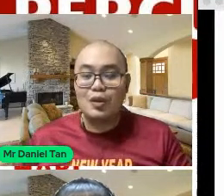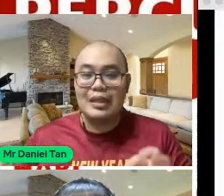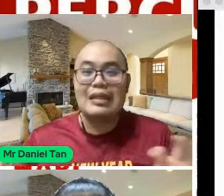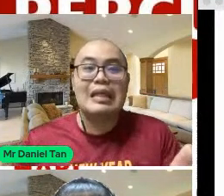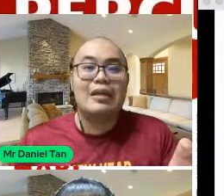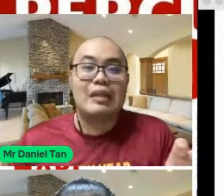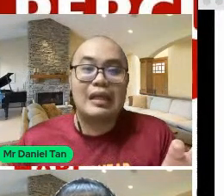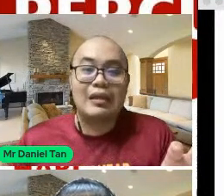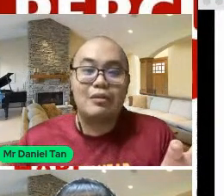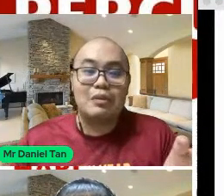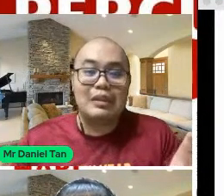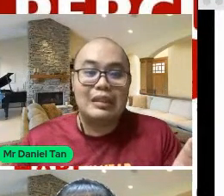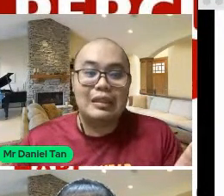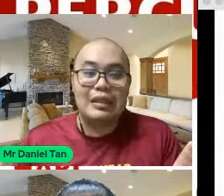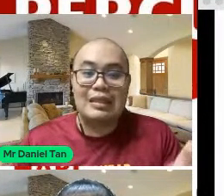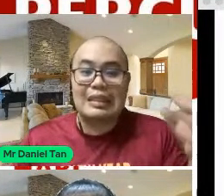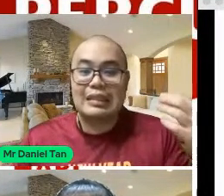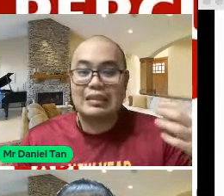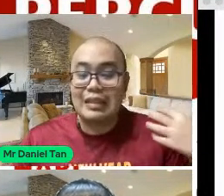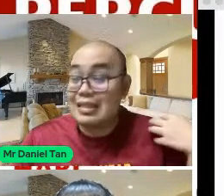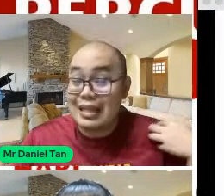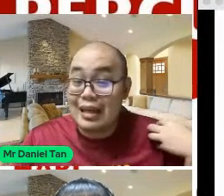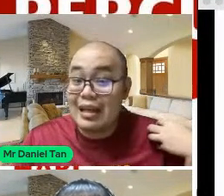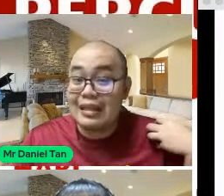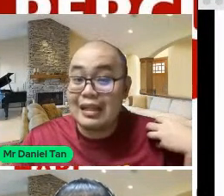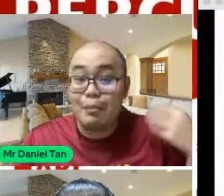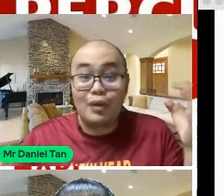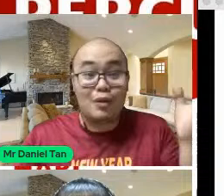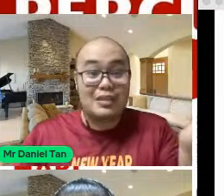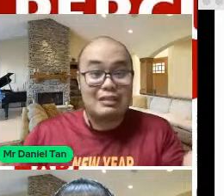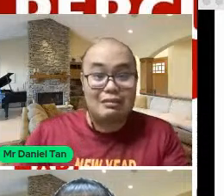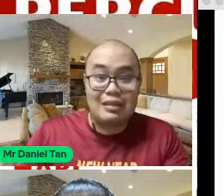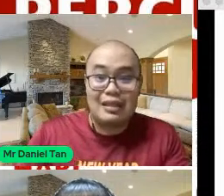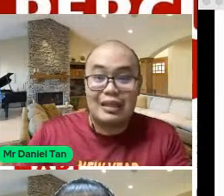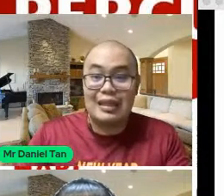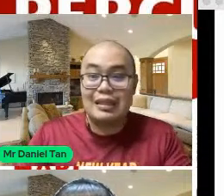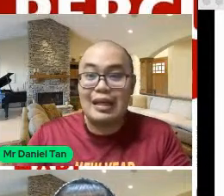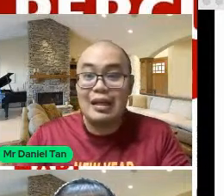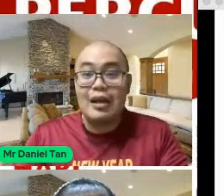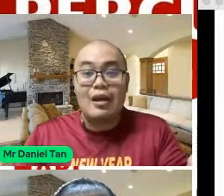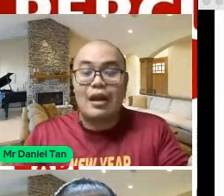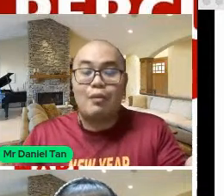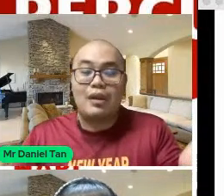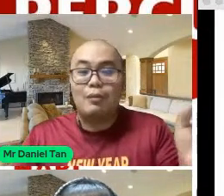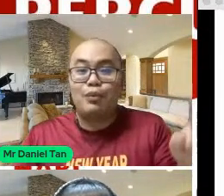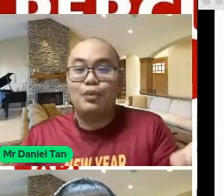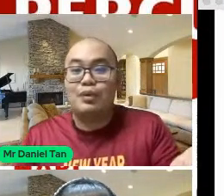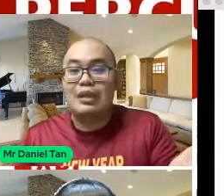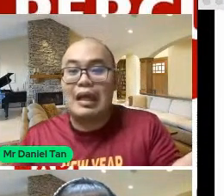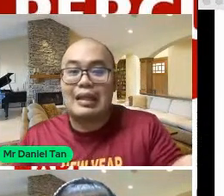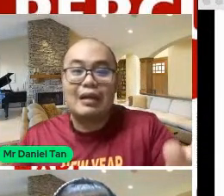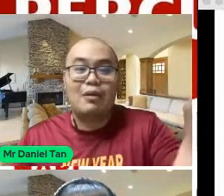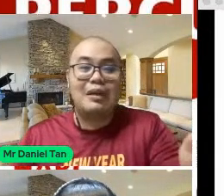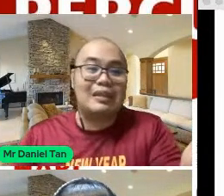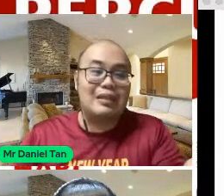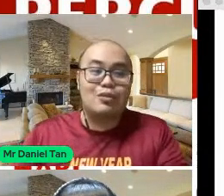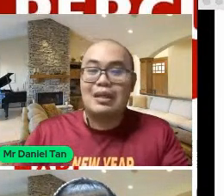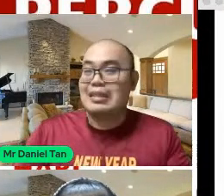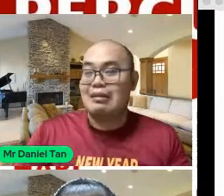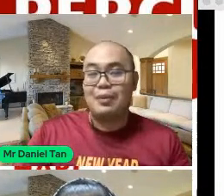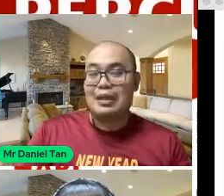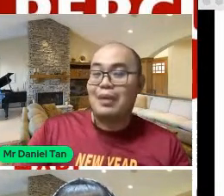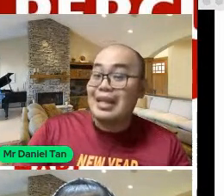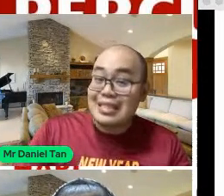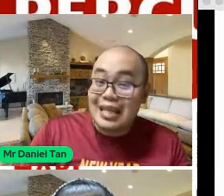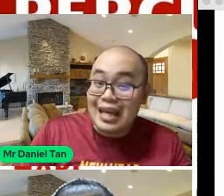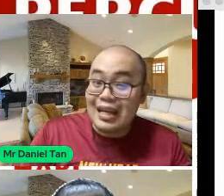contohnya kalau nggak niat saya adalah berkongsi cerita dengan anda ah Walaupun ada orang yang